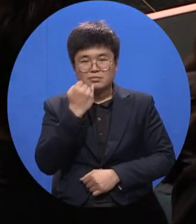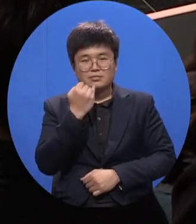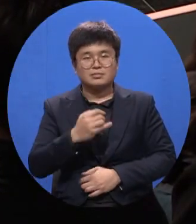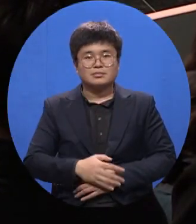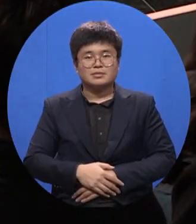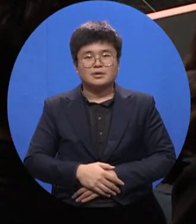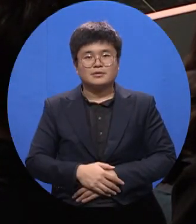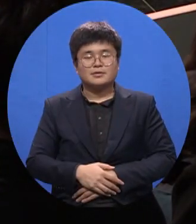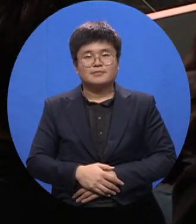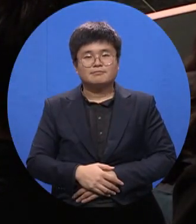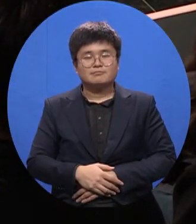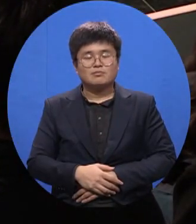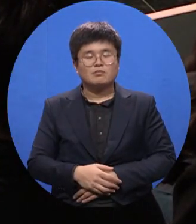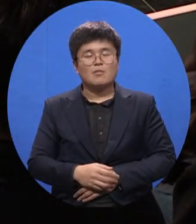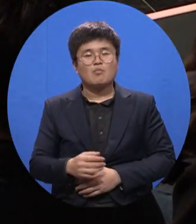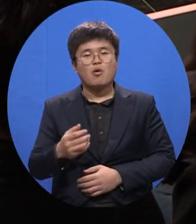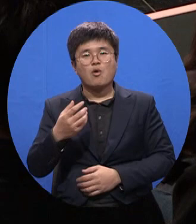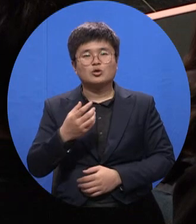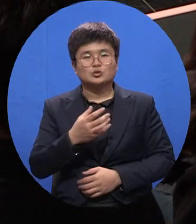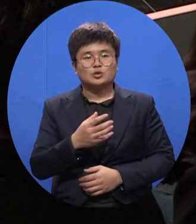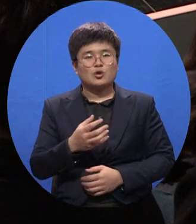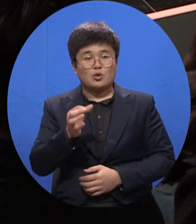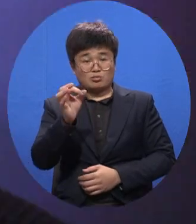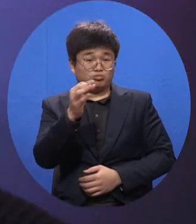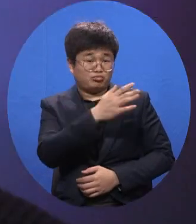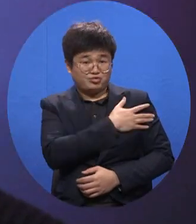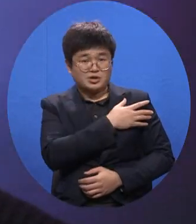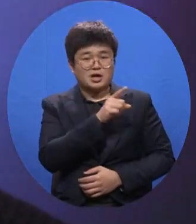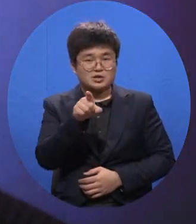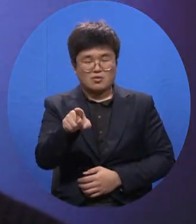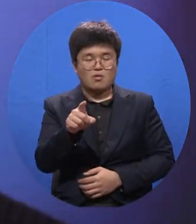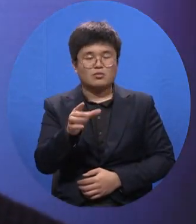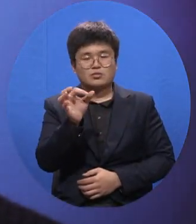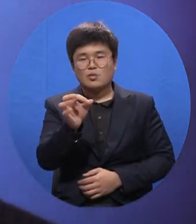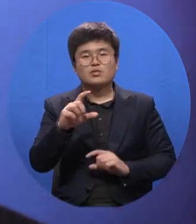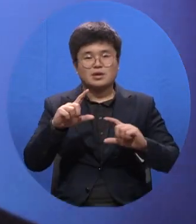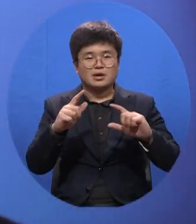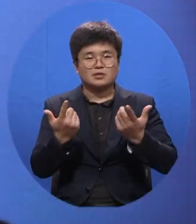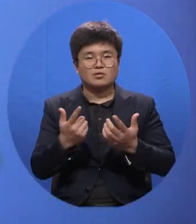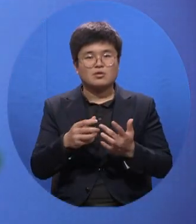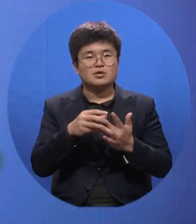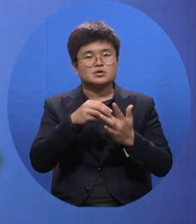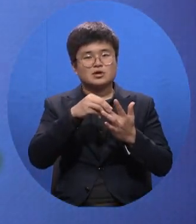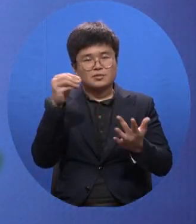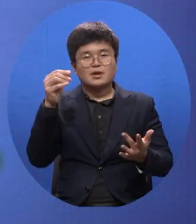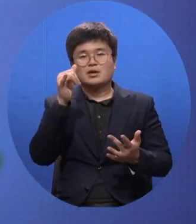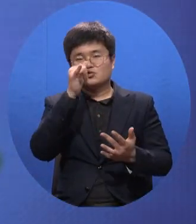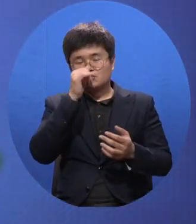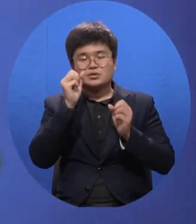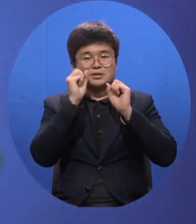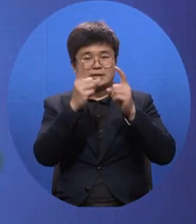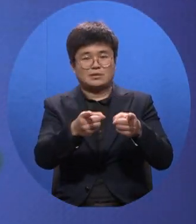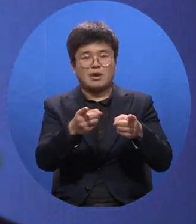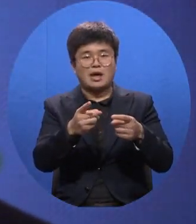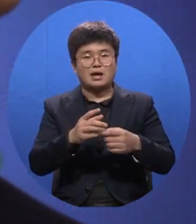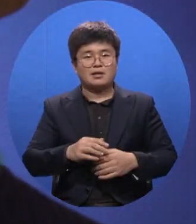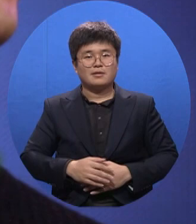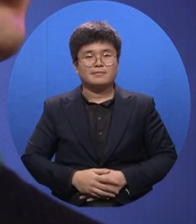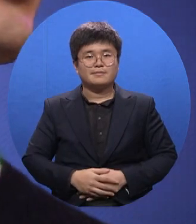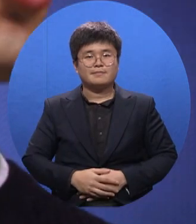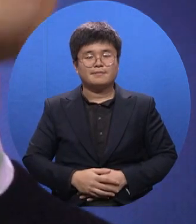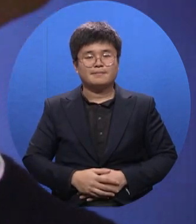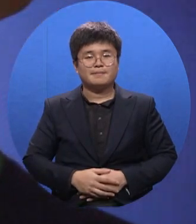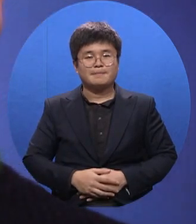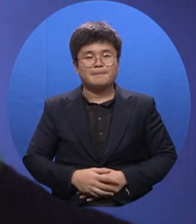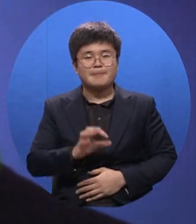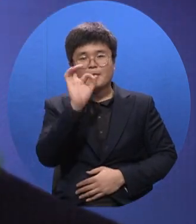부유 암 이라는 거 돈이 아니고 진짜 선택할 수 있는 기획 없이